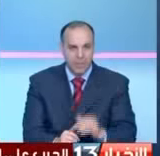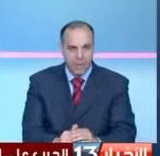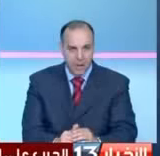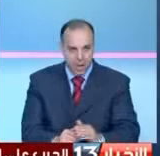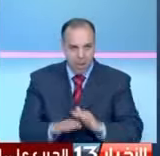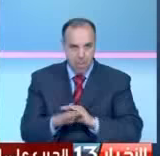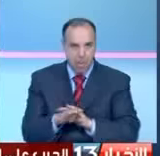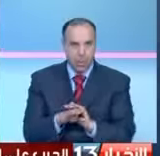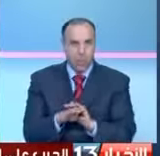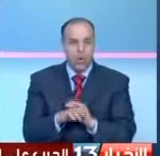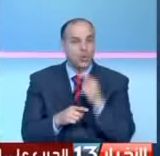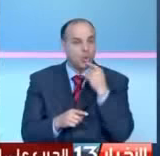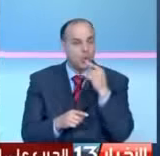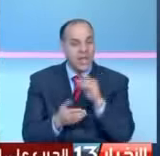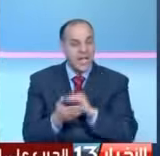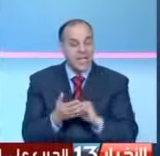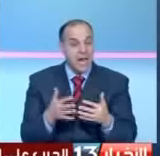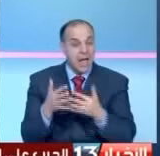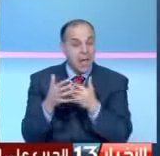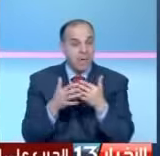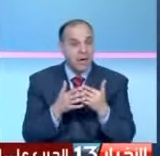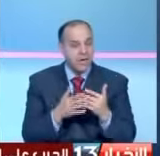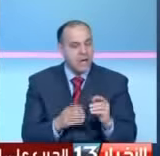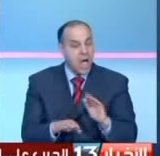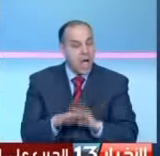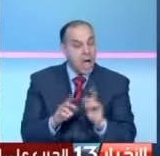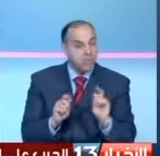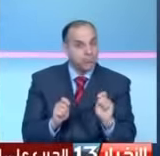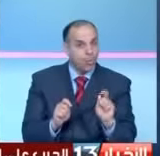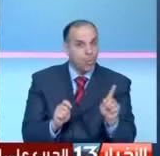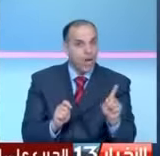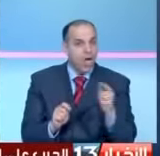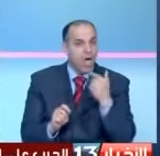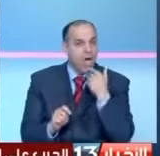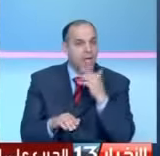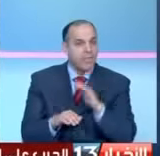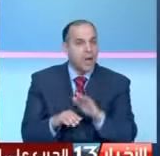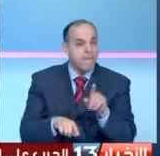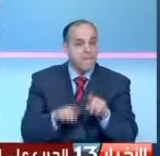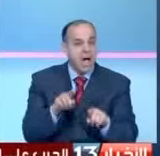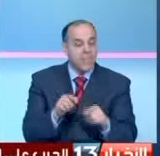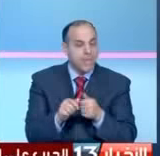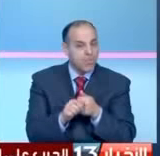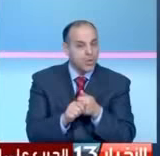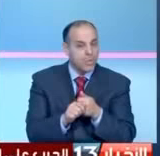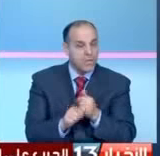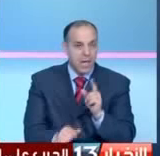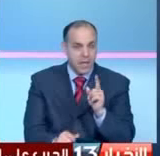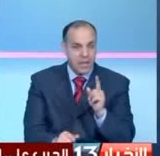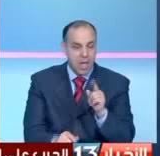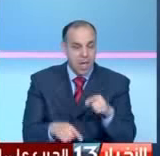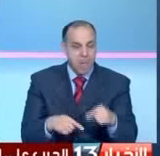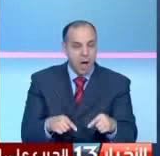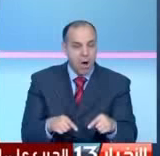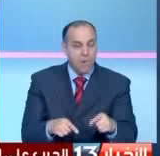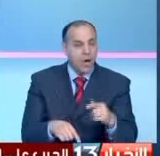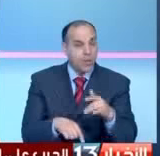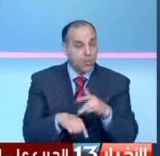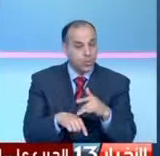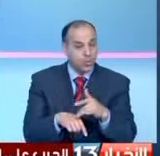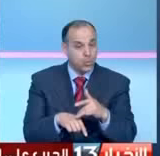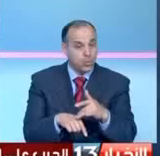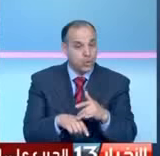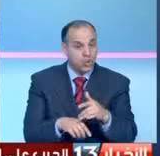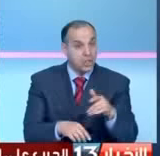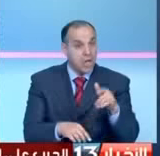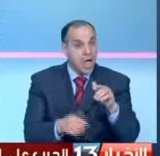موضوع تتعامل معه الإدارة الأمريكية بحذر شديد، ما رده حسب بعض المتابعين مخاوف من أن يؤثر هذا